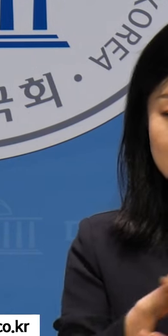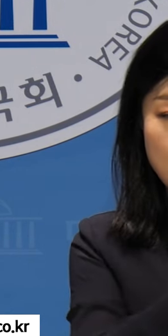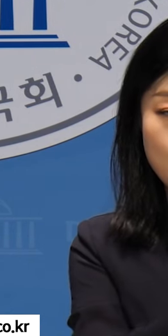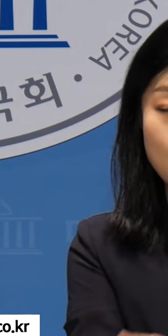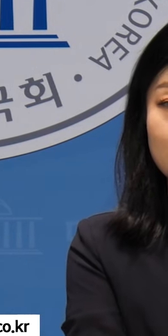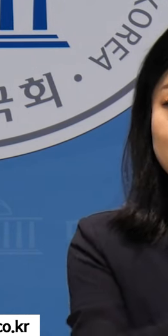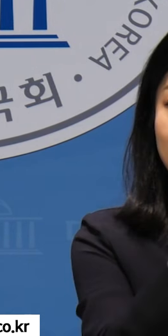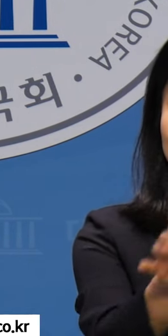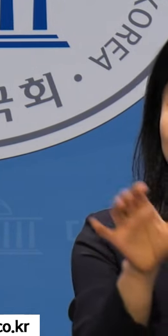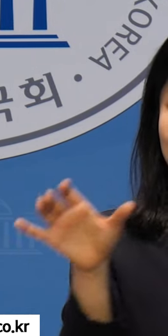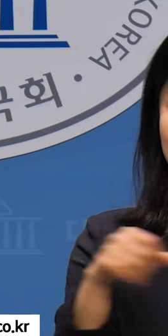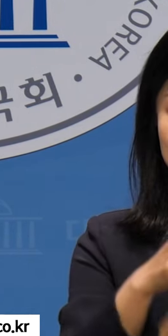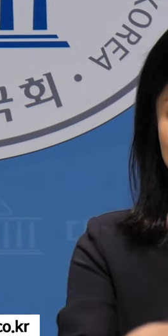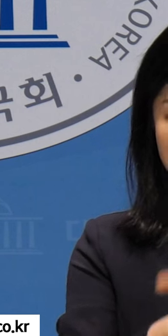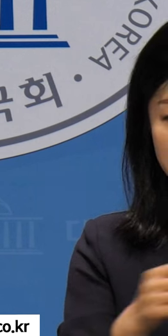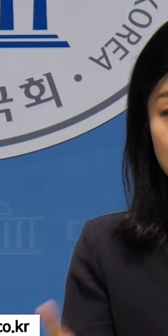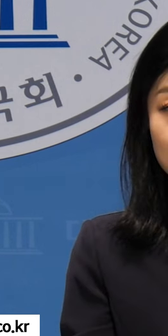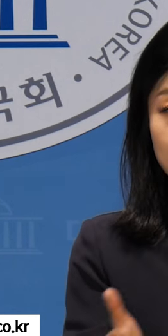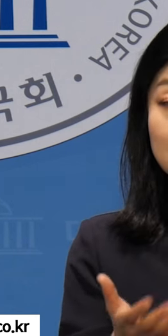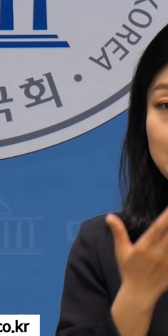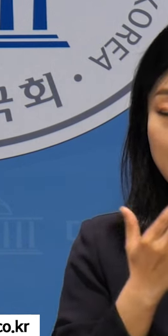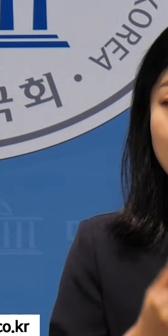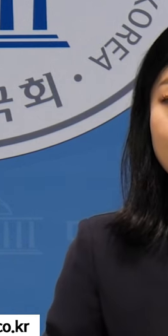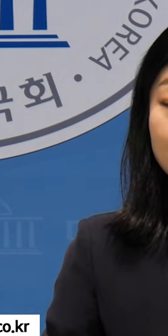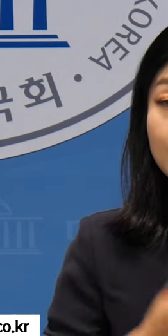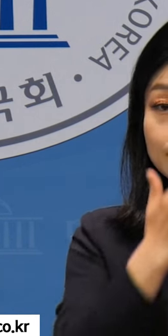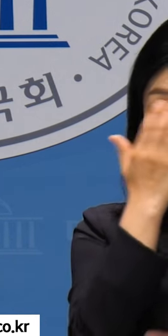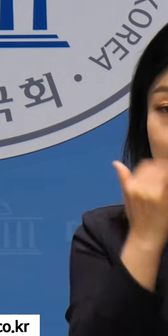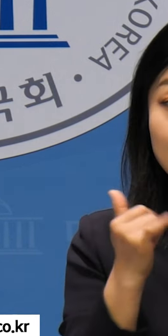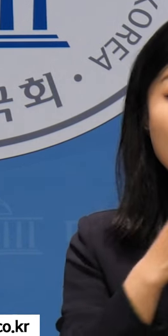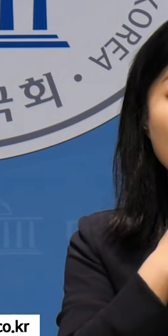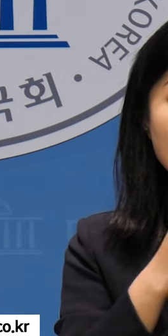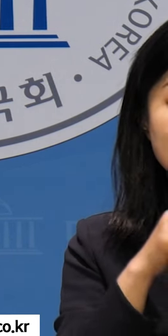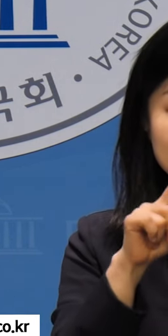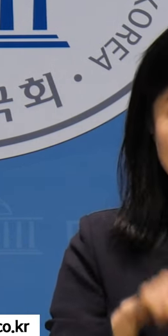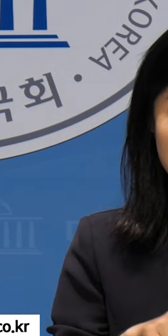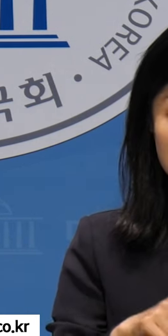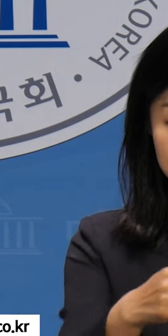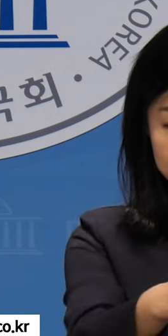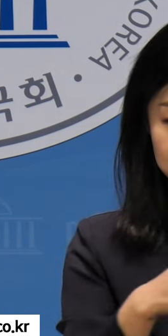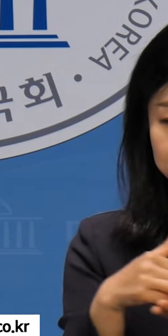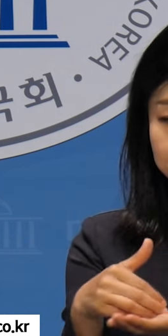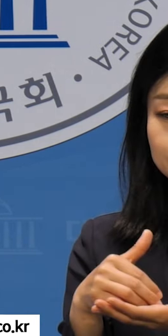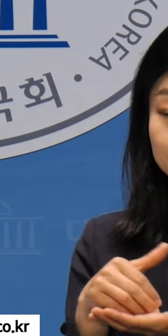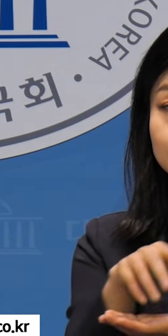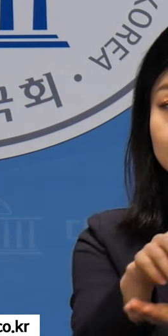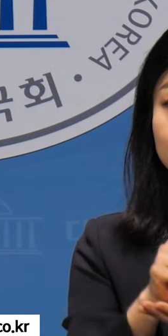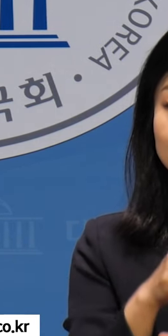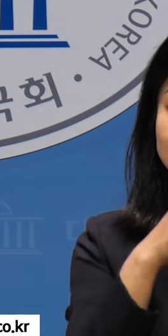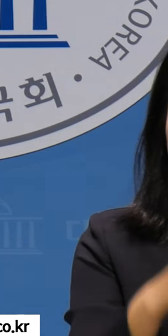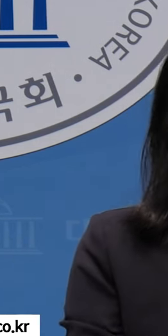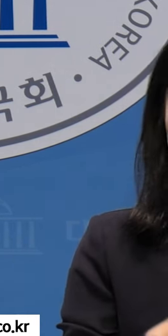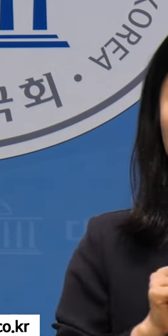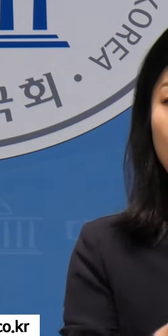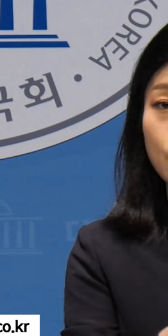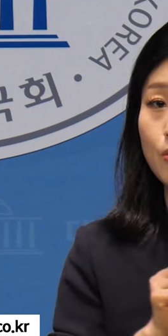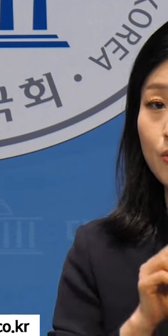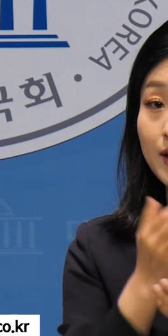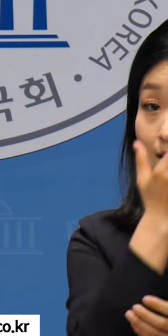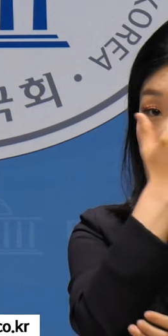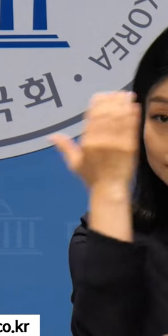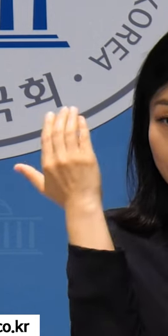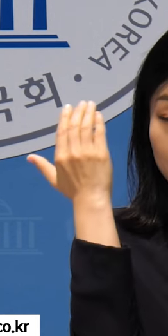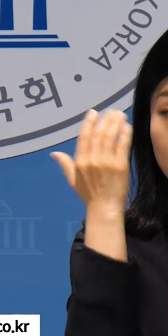넘겨 자율성을 강화하겠습니다. 청년들의 목소리가 지도부에 반영되도록 자유로운 토론을 열어